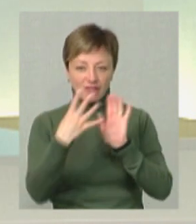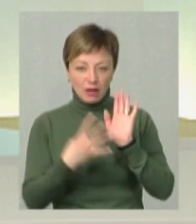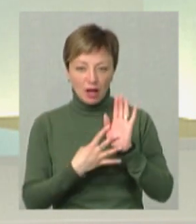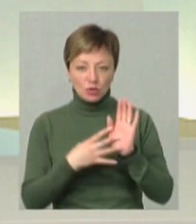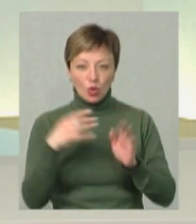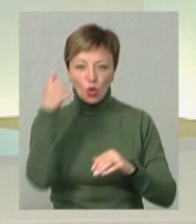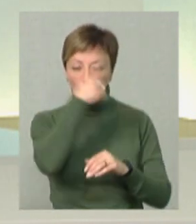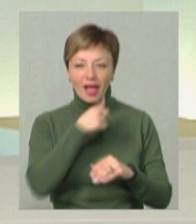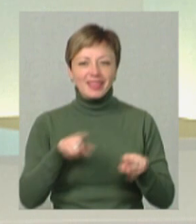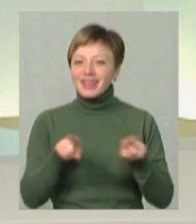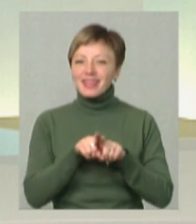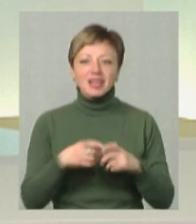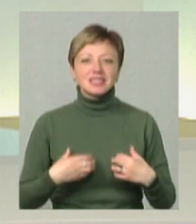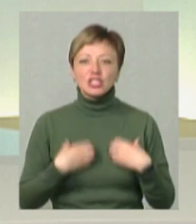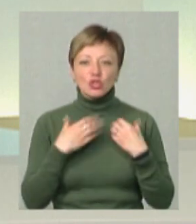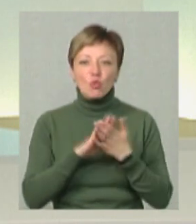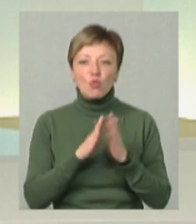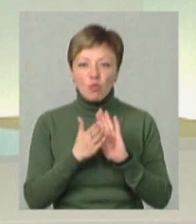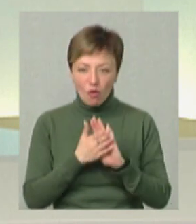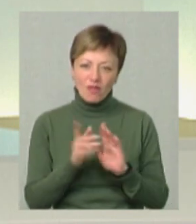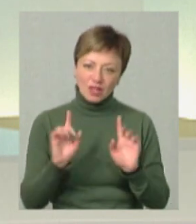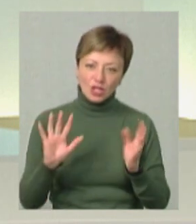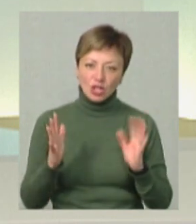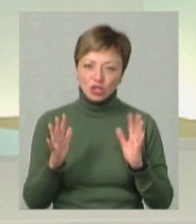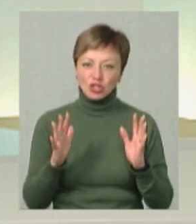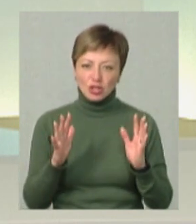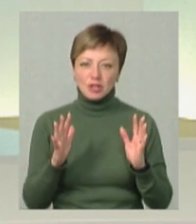договору. І не так страшні були самі умови, хоч теж,